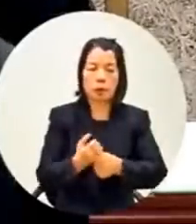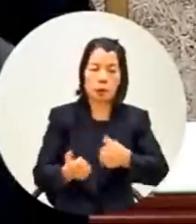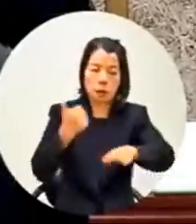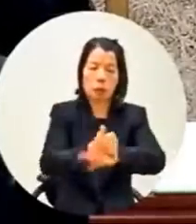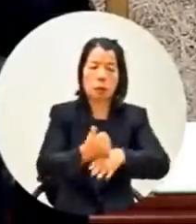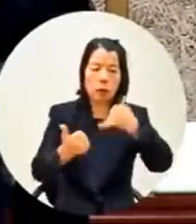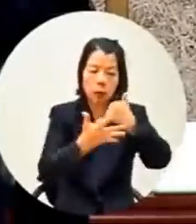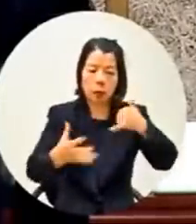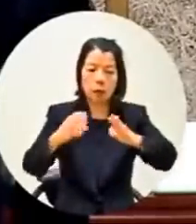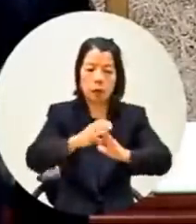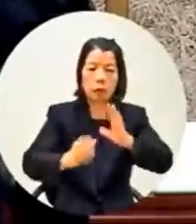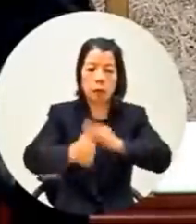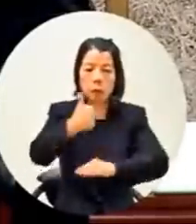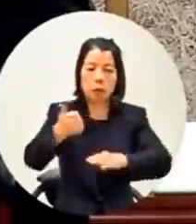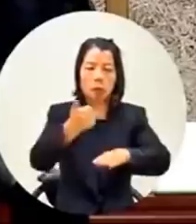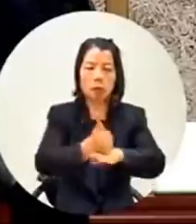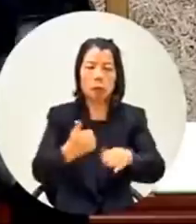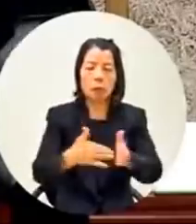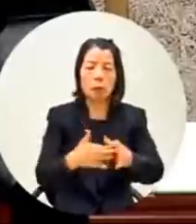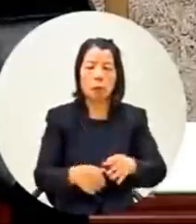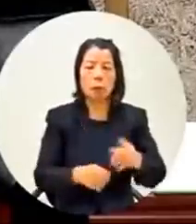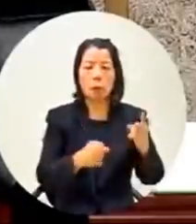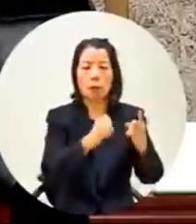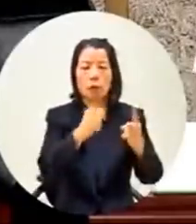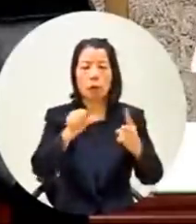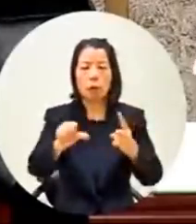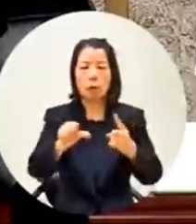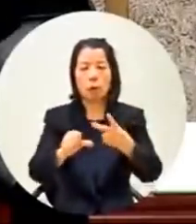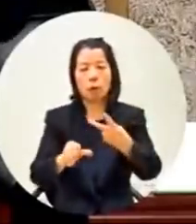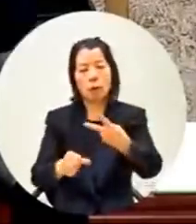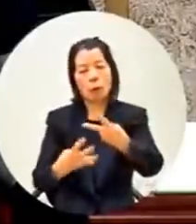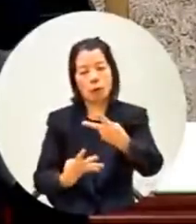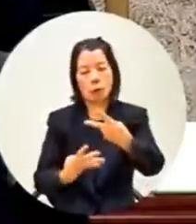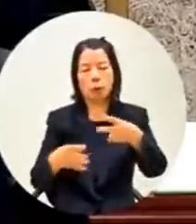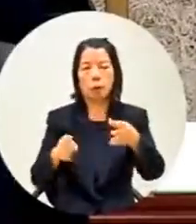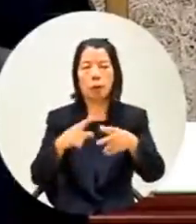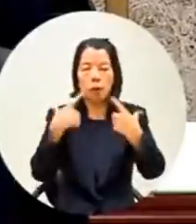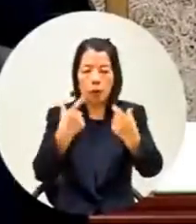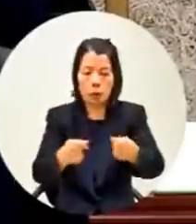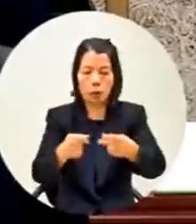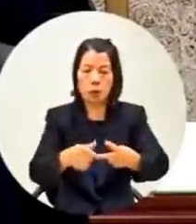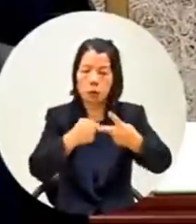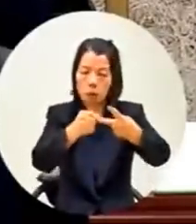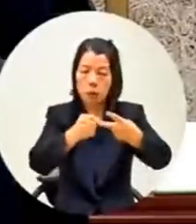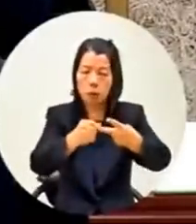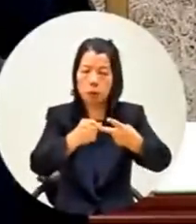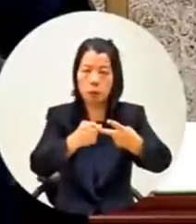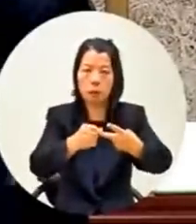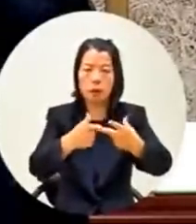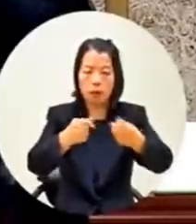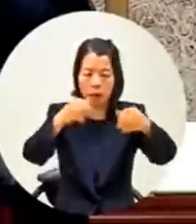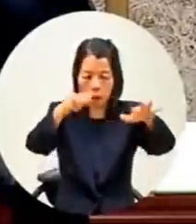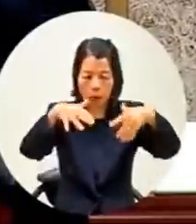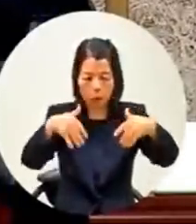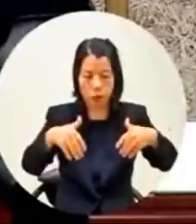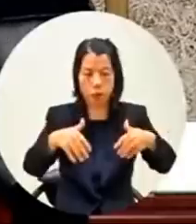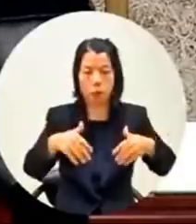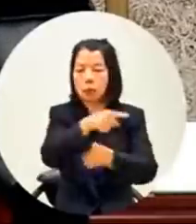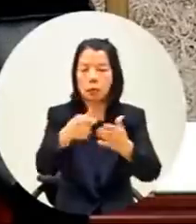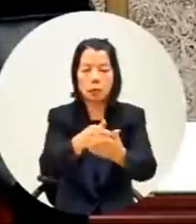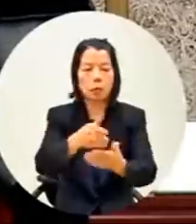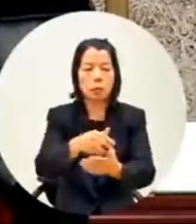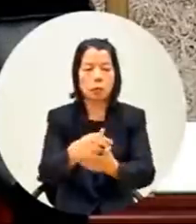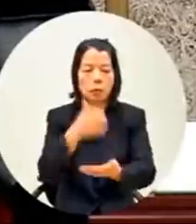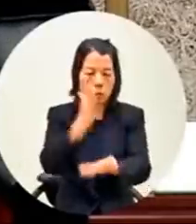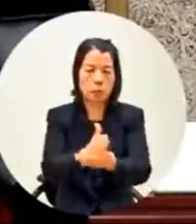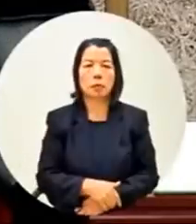后，105年2月4号，他也把第二次本来要开的初审会也喊卡